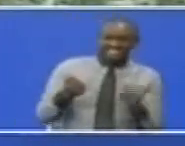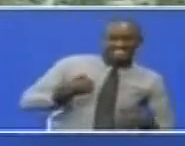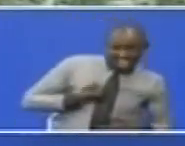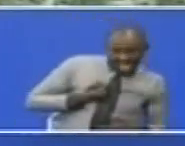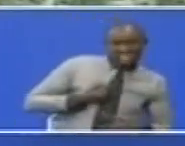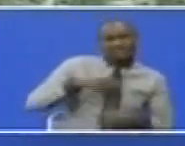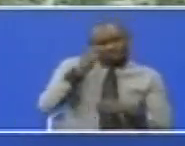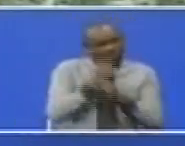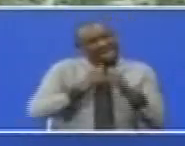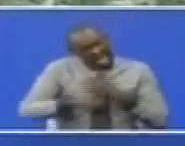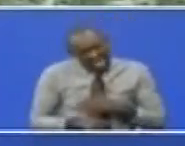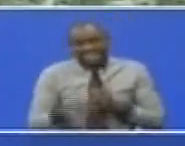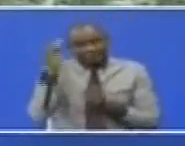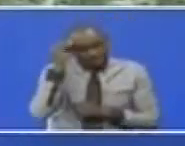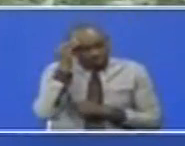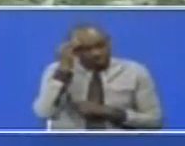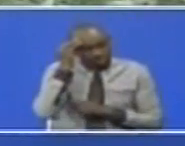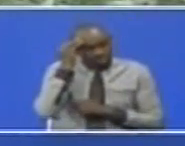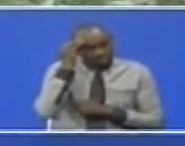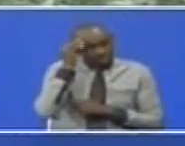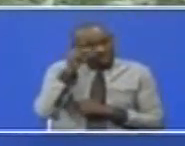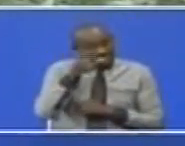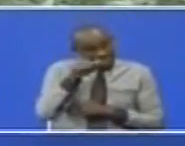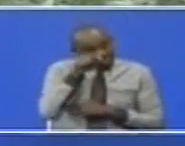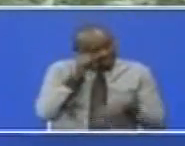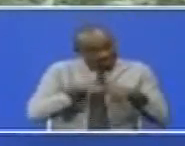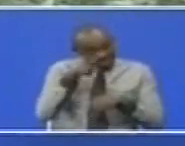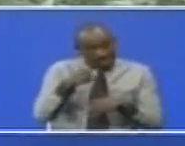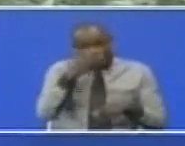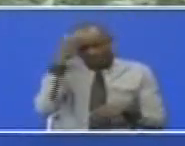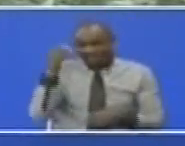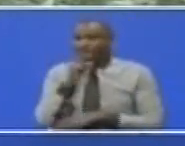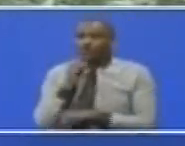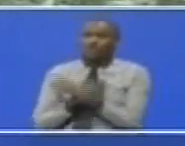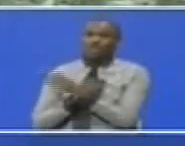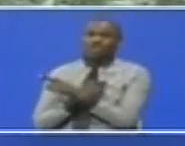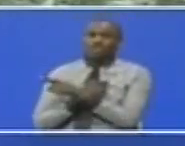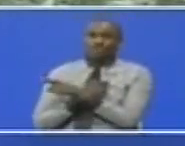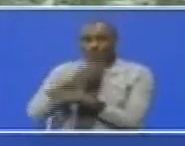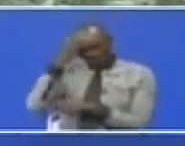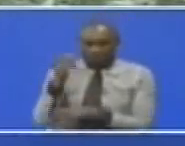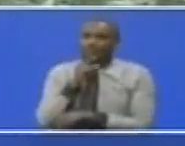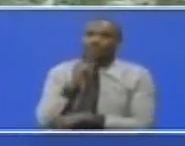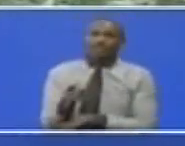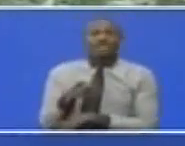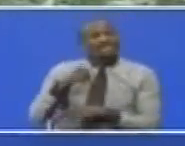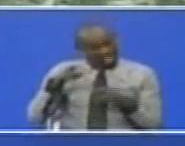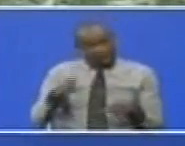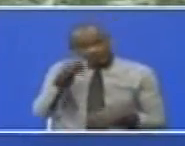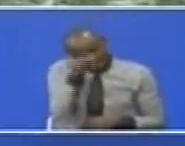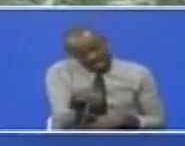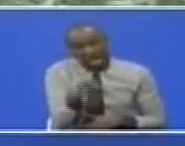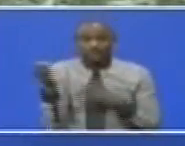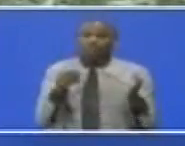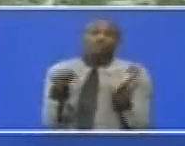wakiambiwa watie bidii kwa masomo. Lakini tukiangalia ni kama mtoto wa kiume ni kama amesahaulika. Sasa labda hiyo